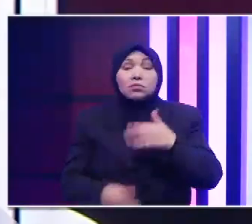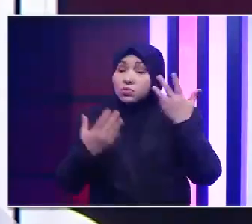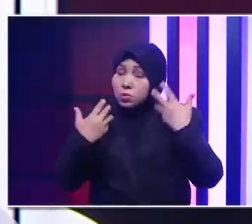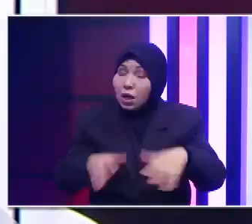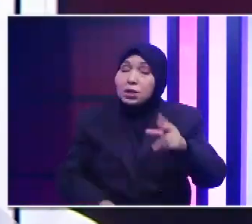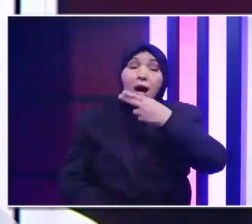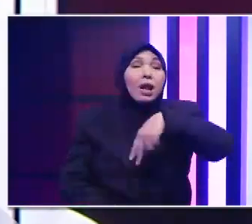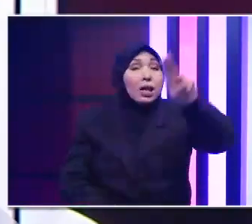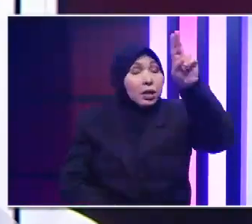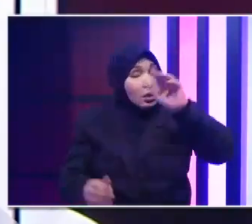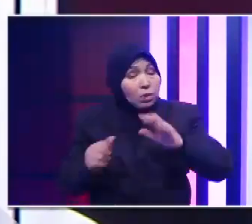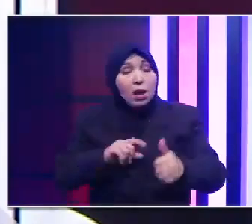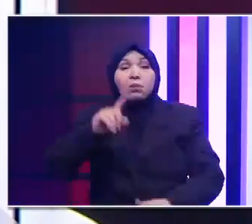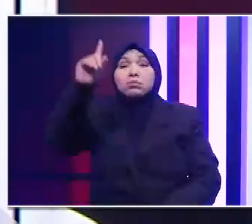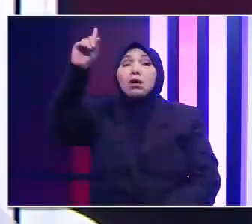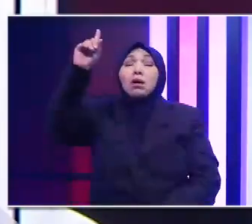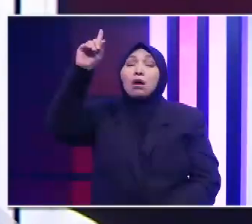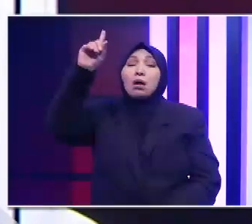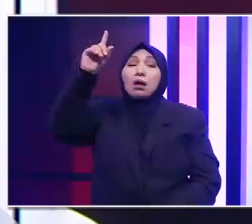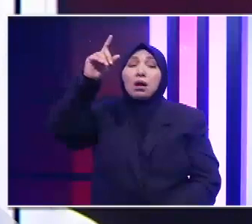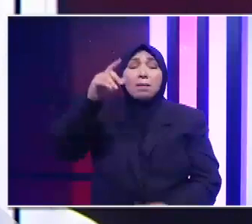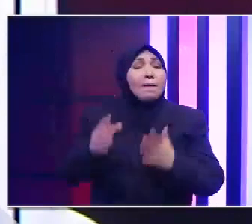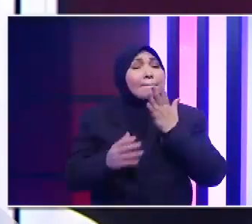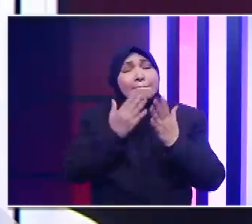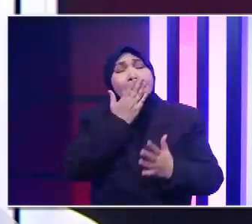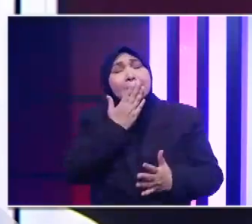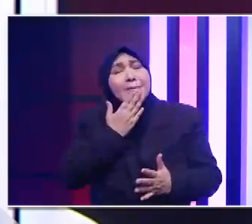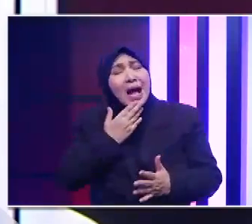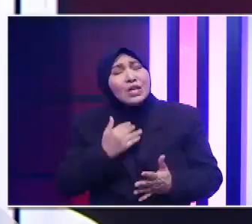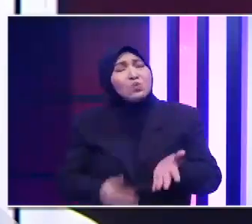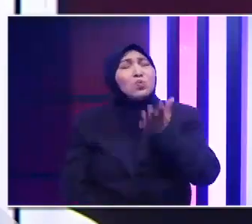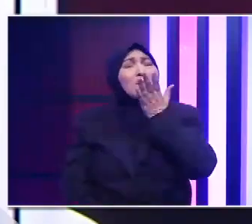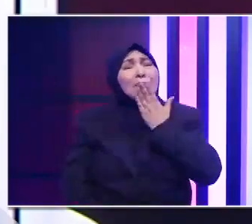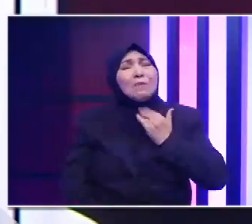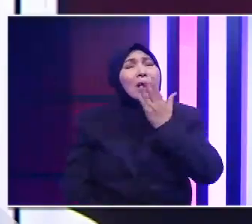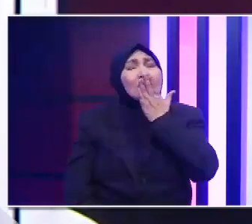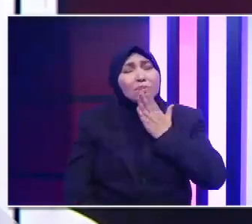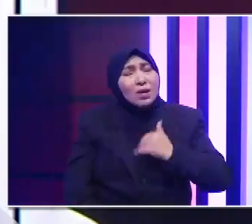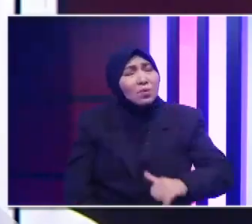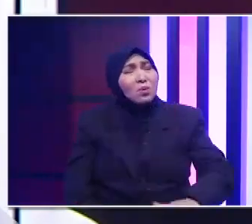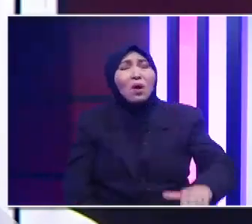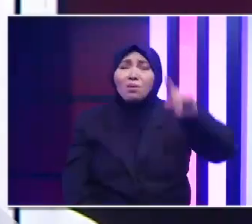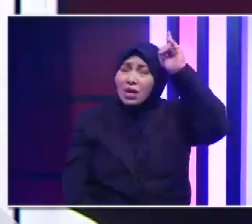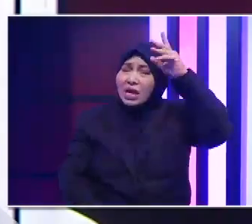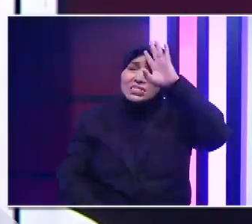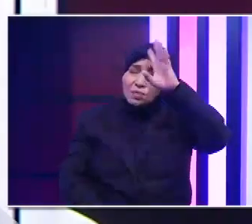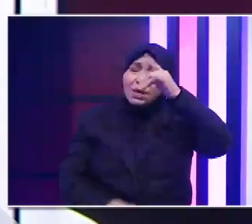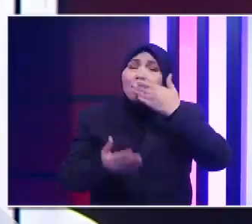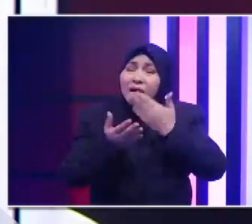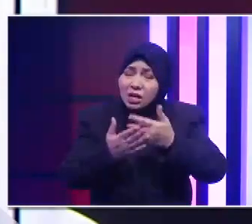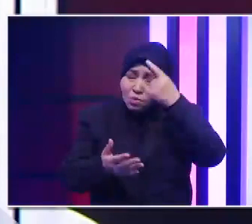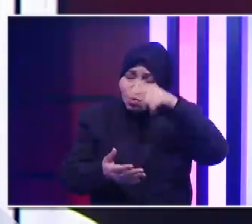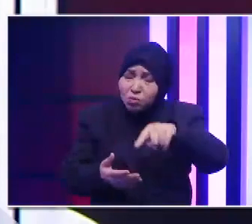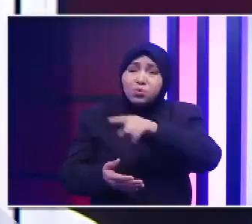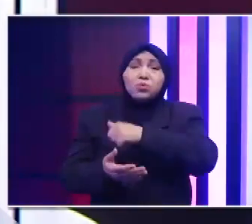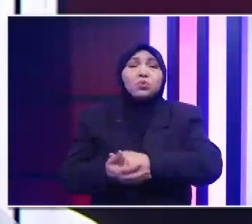telah dihalalkan oleh Allah kepada kamu kan yaitu madu ya Allah subhanahuwata'ala dacite Dani adalah baik untuk kamu sebenarnya tetapi kenapa